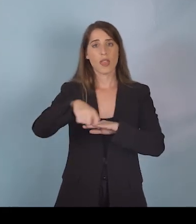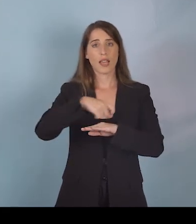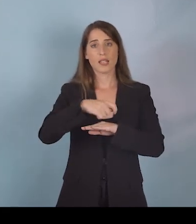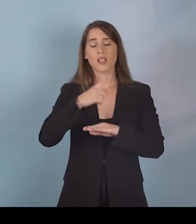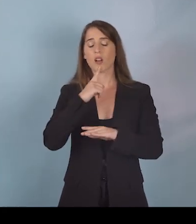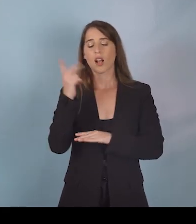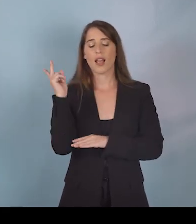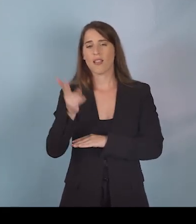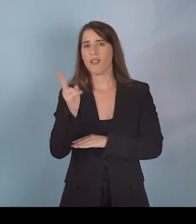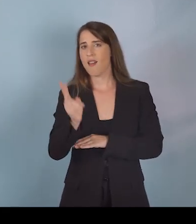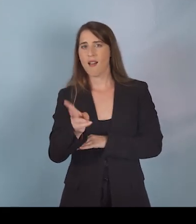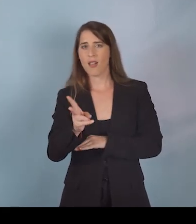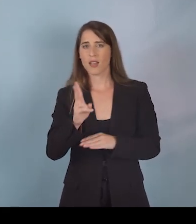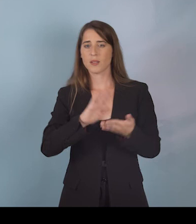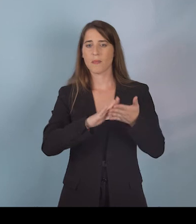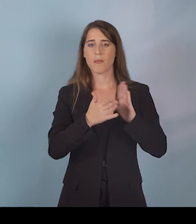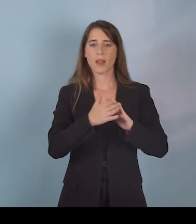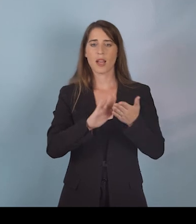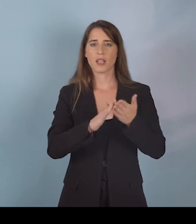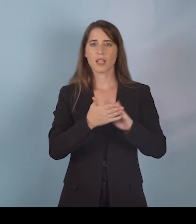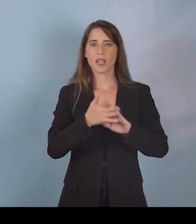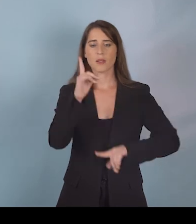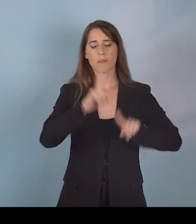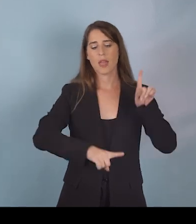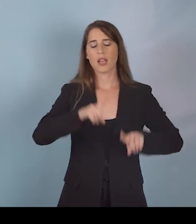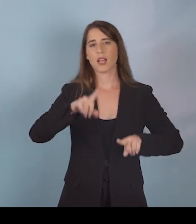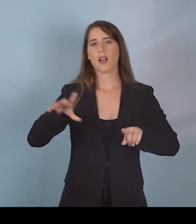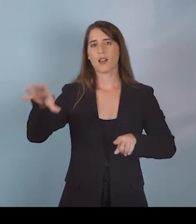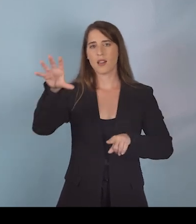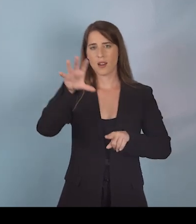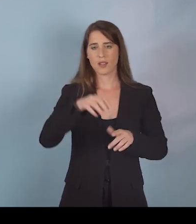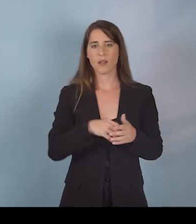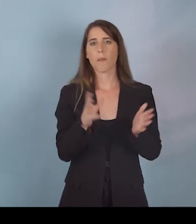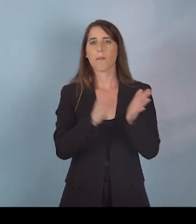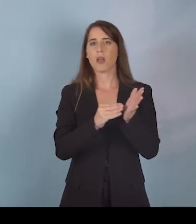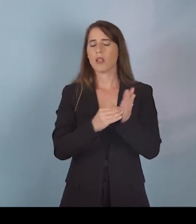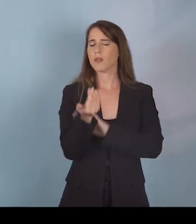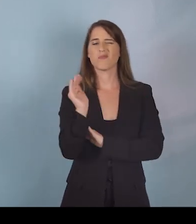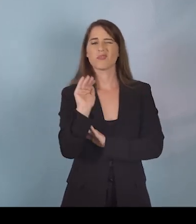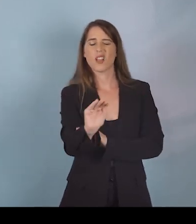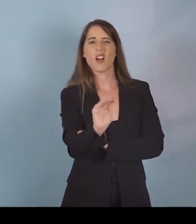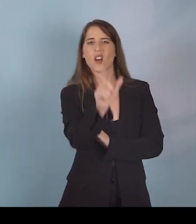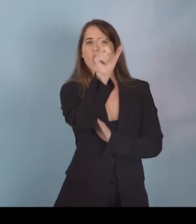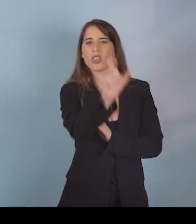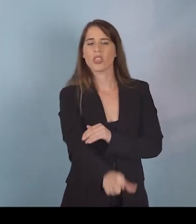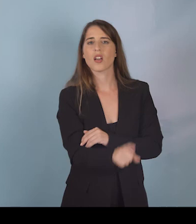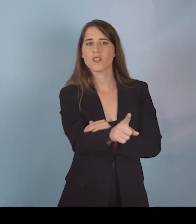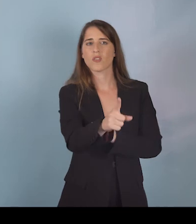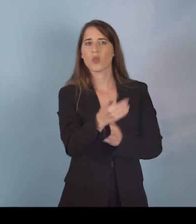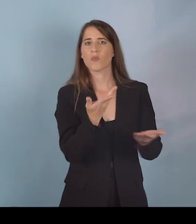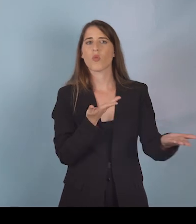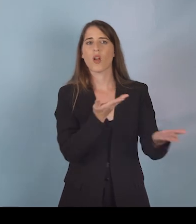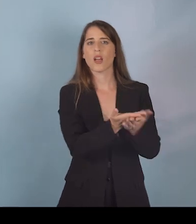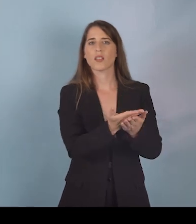καταδικάσει πρακτικές που ακολουθούνται σε κάποια κράτη-μέλη, όπως για παράδειγμα να ρωτάς τον